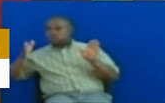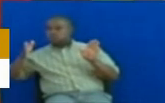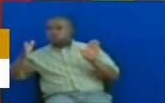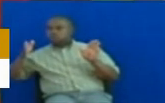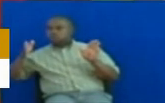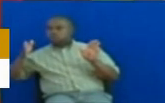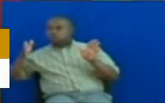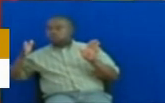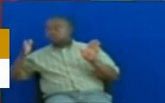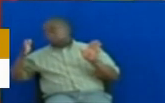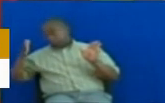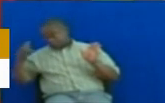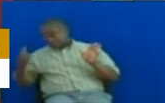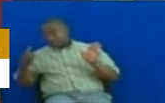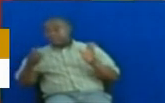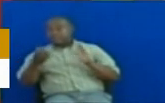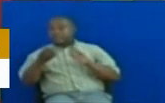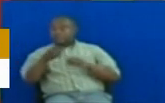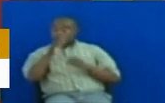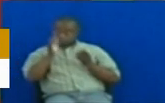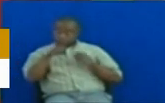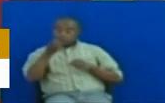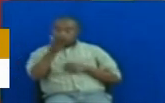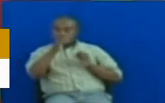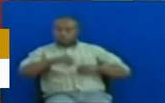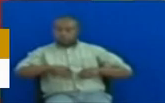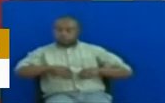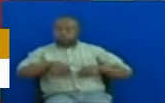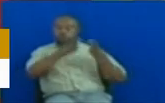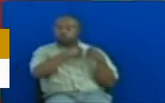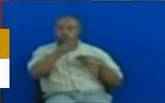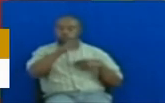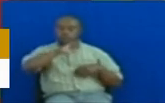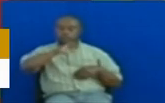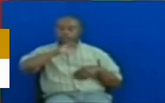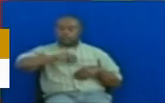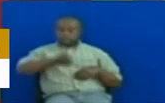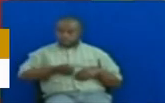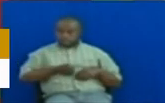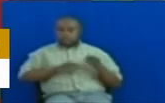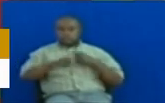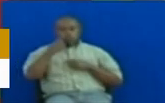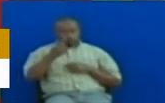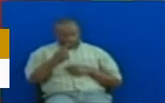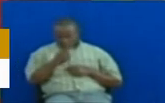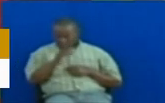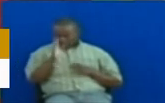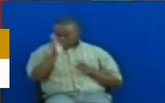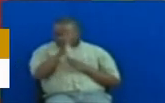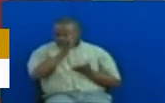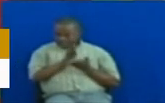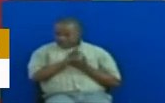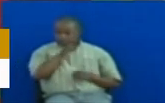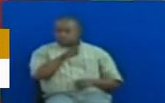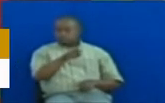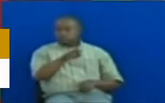6B1 mpaka 6 inavyoelezea, ndio ipewe jukumu pia la leseni kwa kuzingatia nature hii biashara. Na